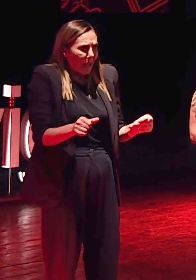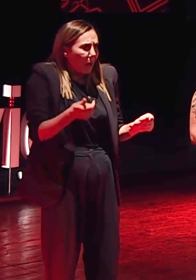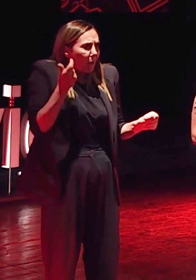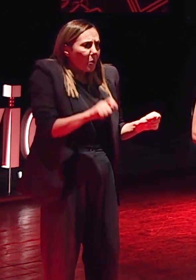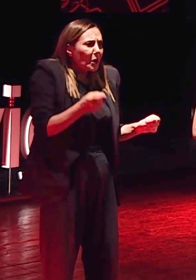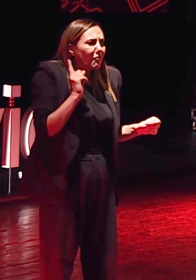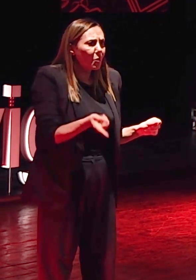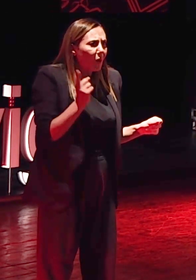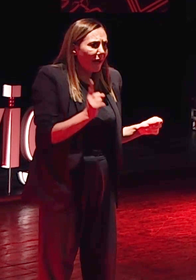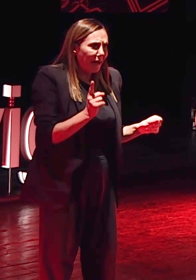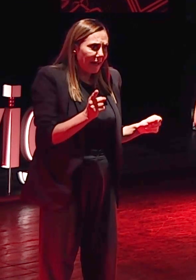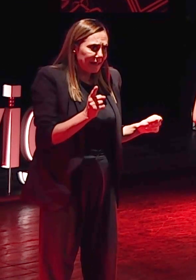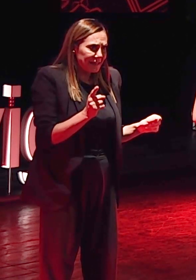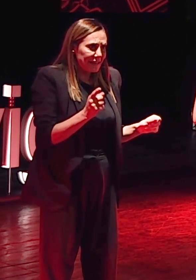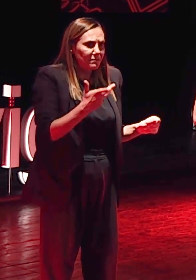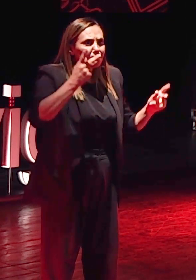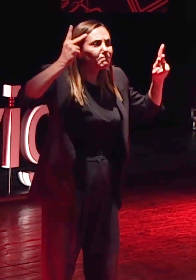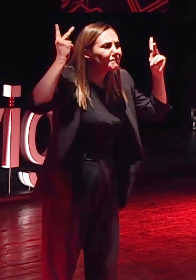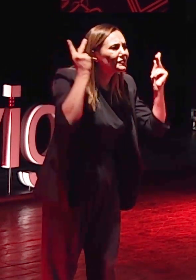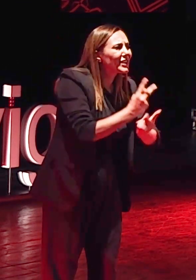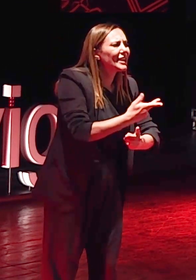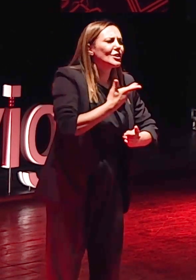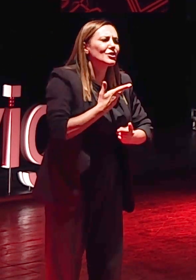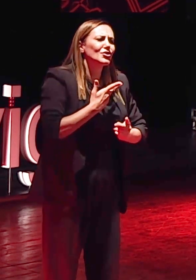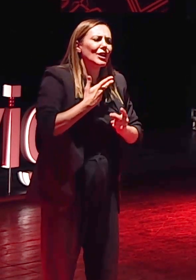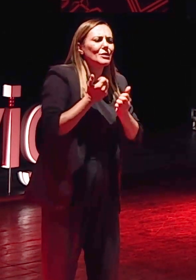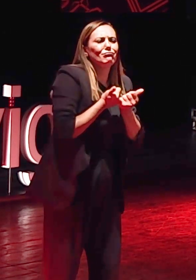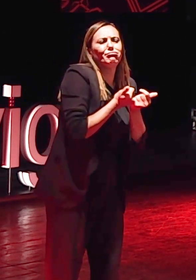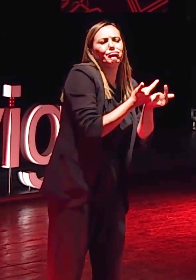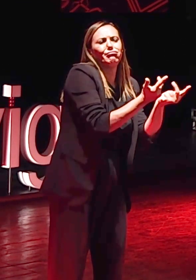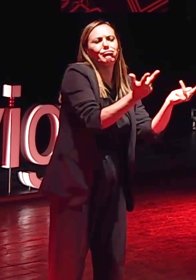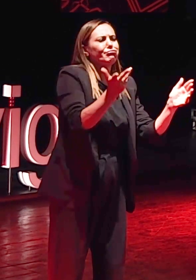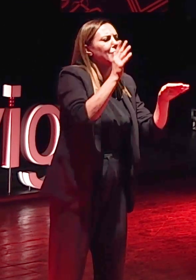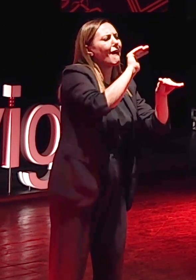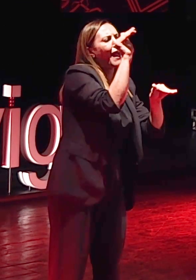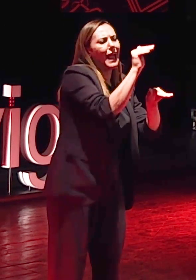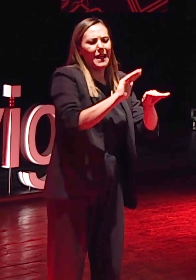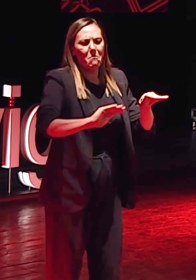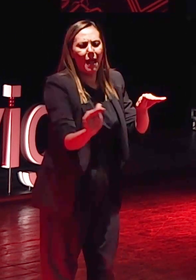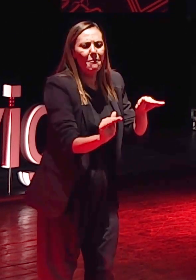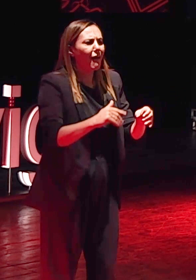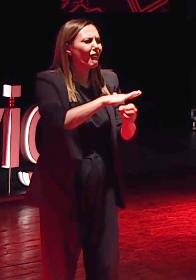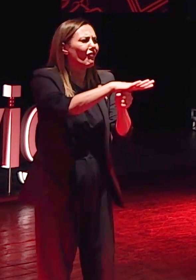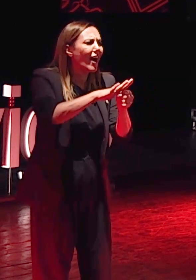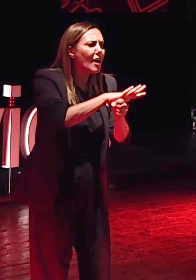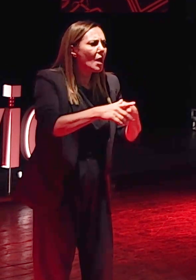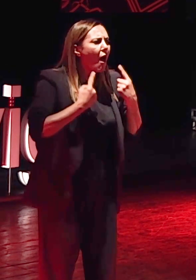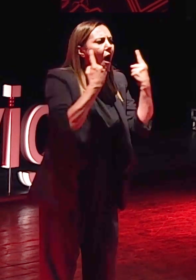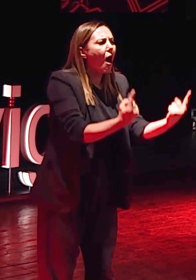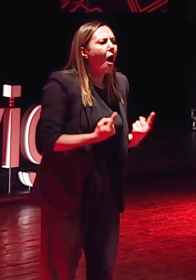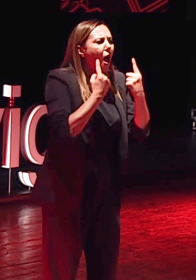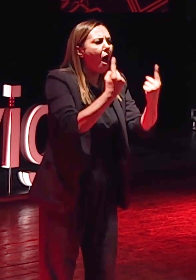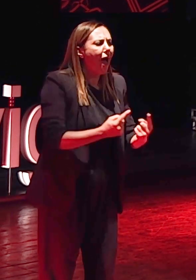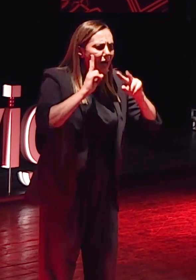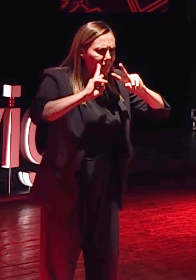Perché in realtà ci sono tanti e tanti ragazzi bambini e famiglie che stanno aspettando una